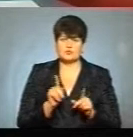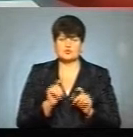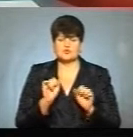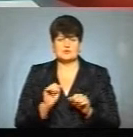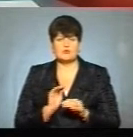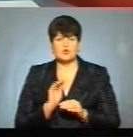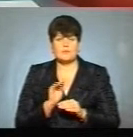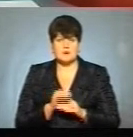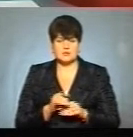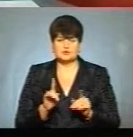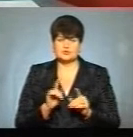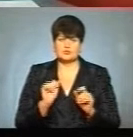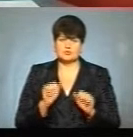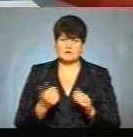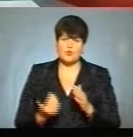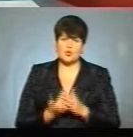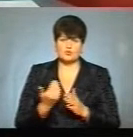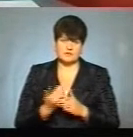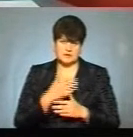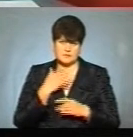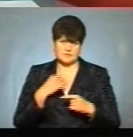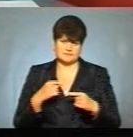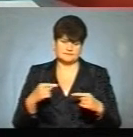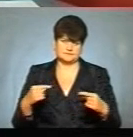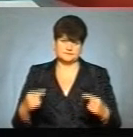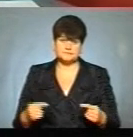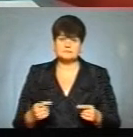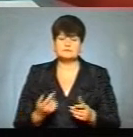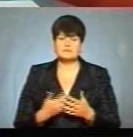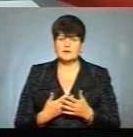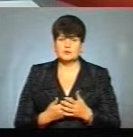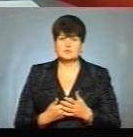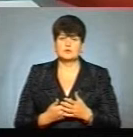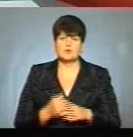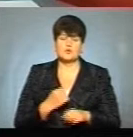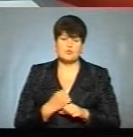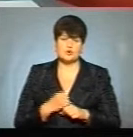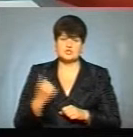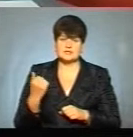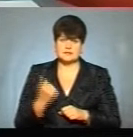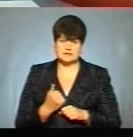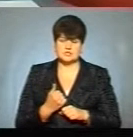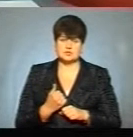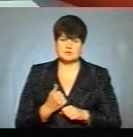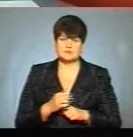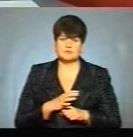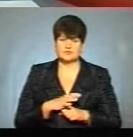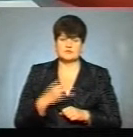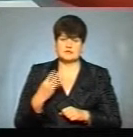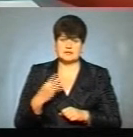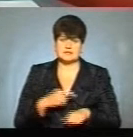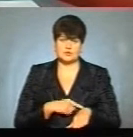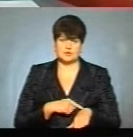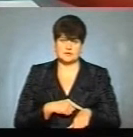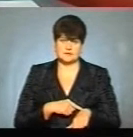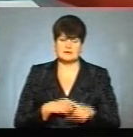можливо, додати, що потрібно оновити і багато чого іншого. Тобто робочий тиждень учителя становив 30